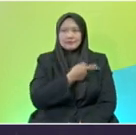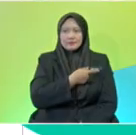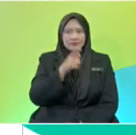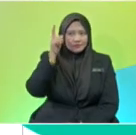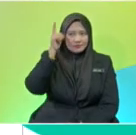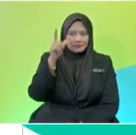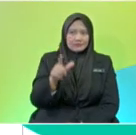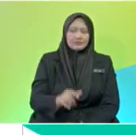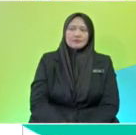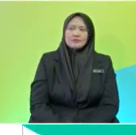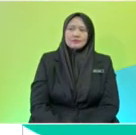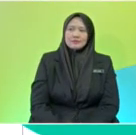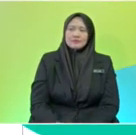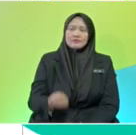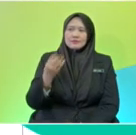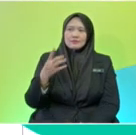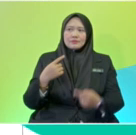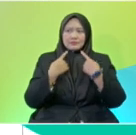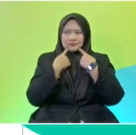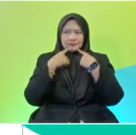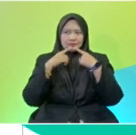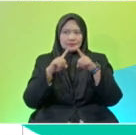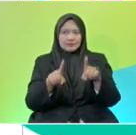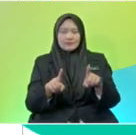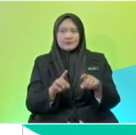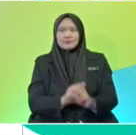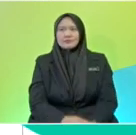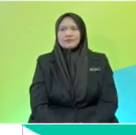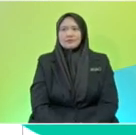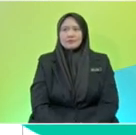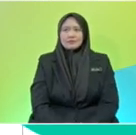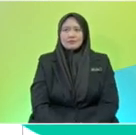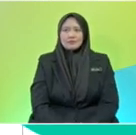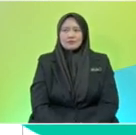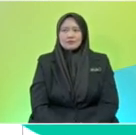kamera berapa jawabannya Nunggu apa yang kita cari itu